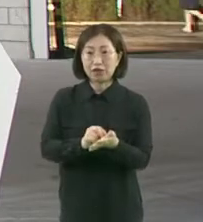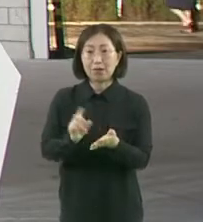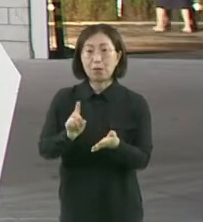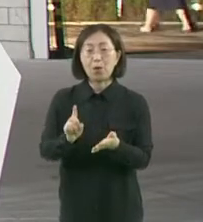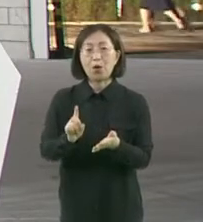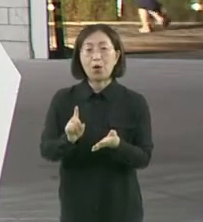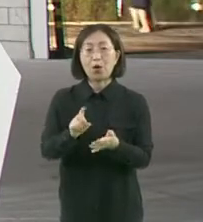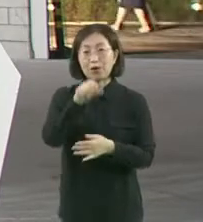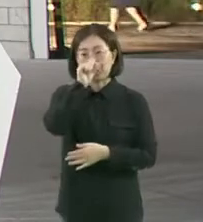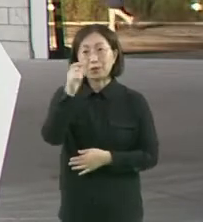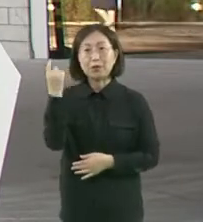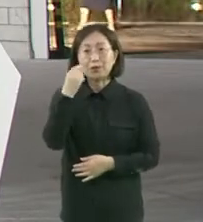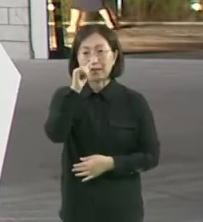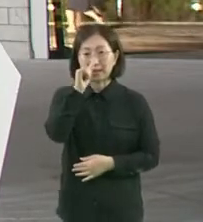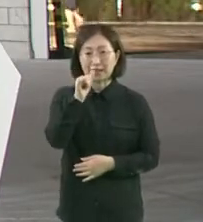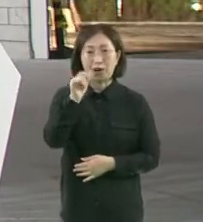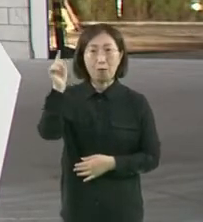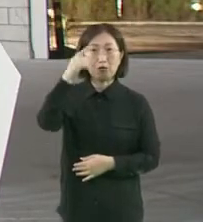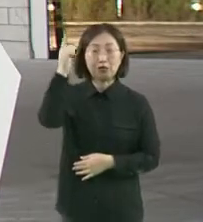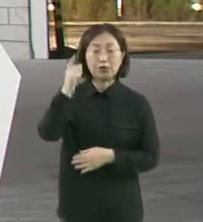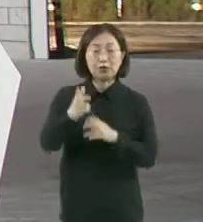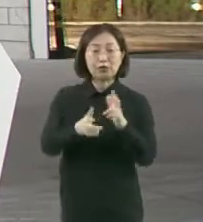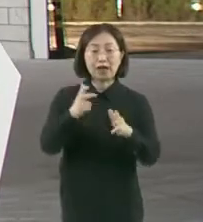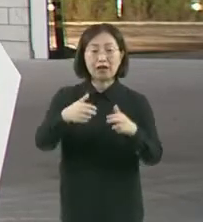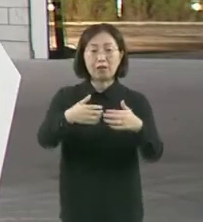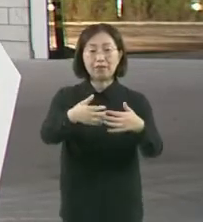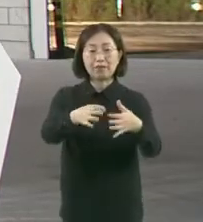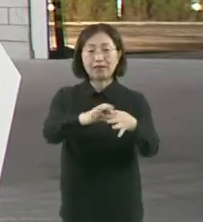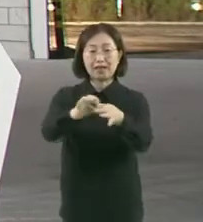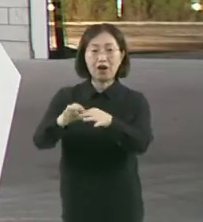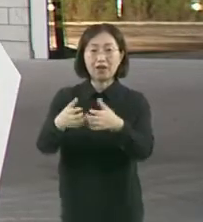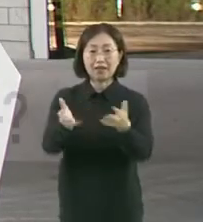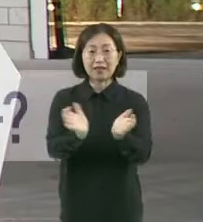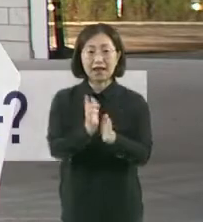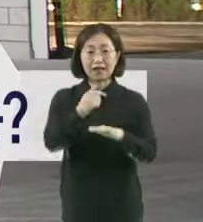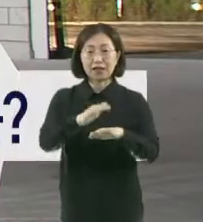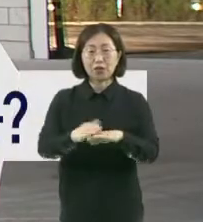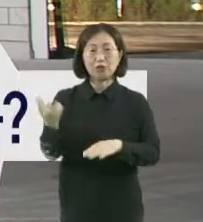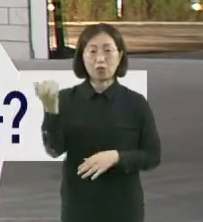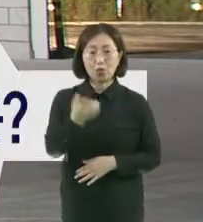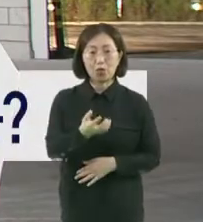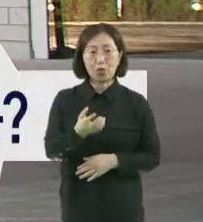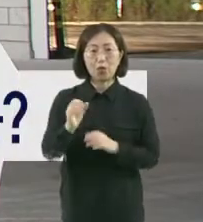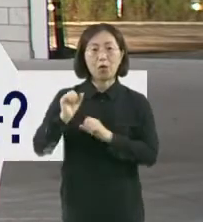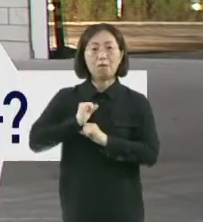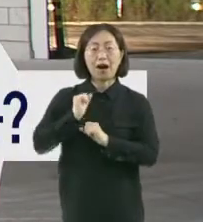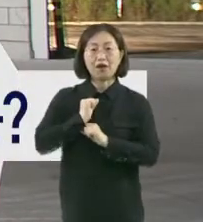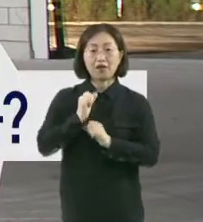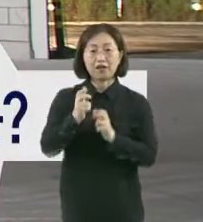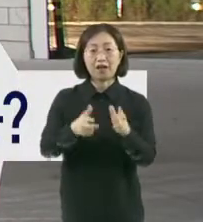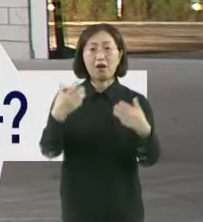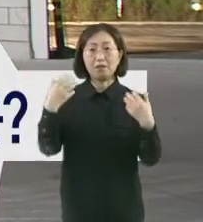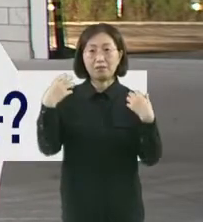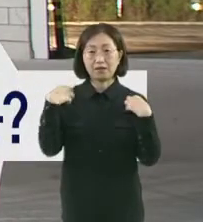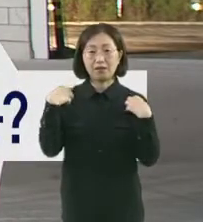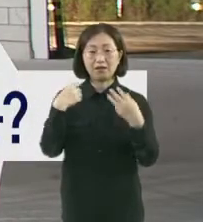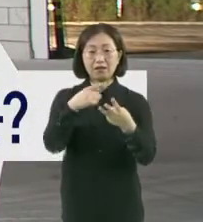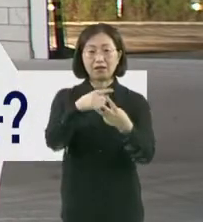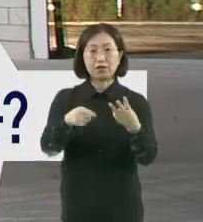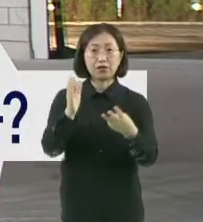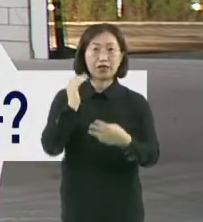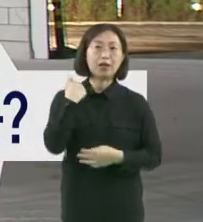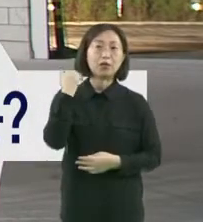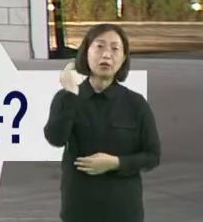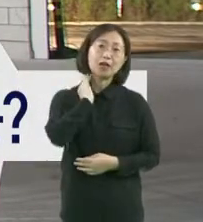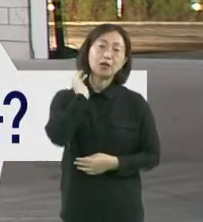소식들이 들려오고 있습니다. 우주산업 클러스터가 네. 이제 또 대전으로 오게 됐고 또 방위사업청도 또 윤석열 대통령께서